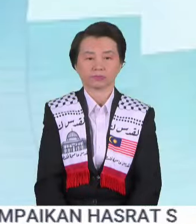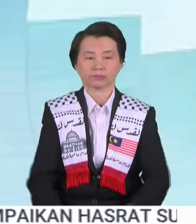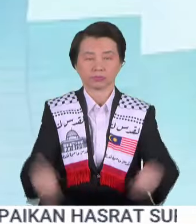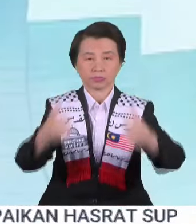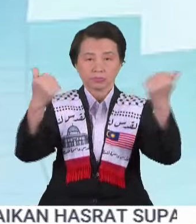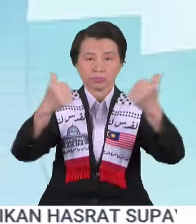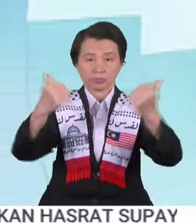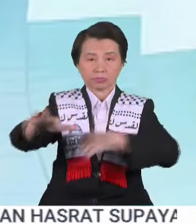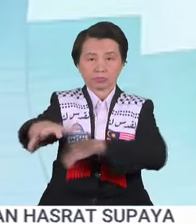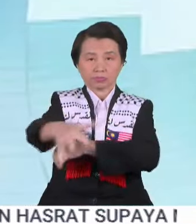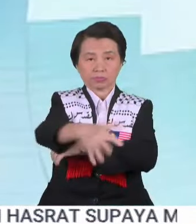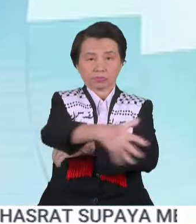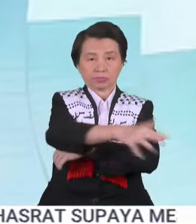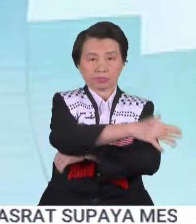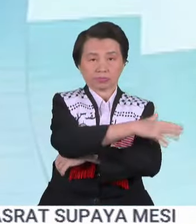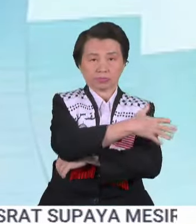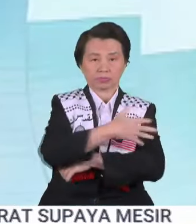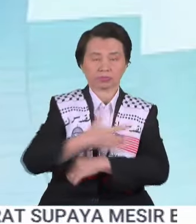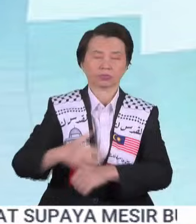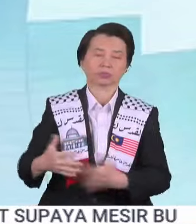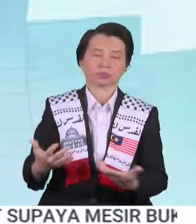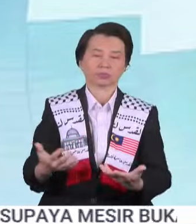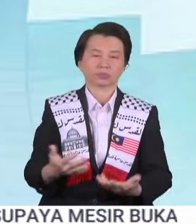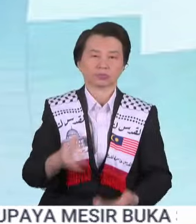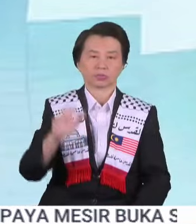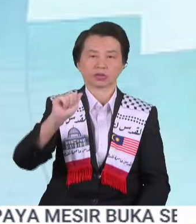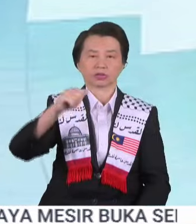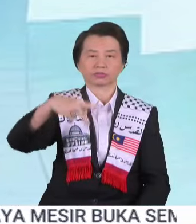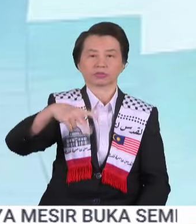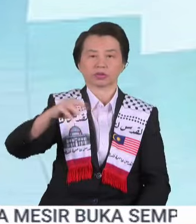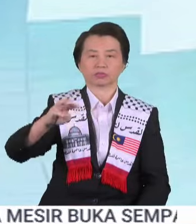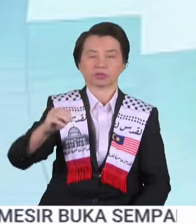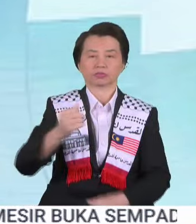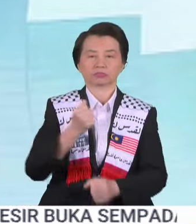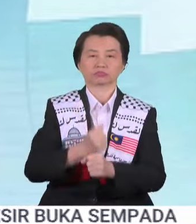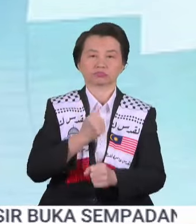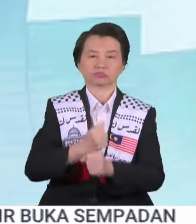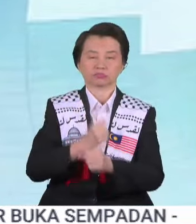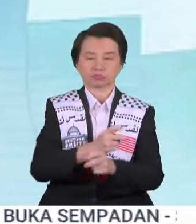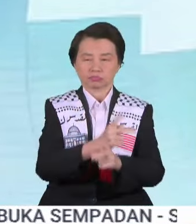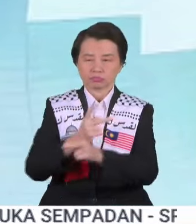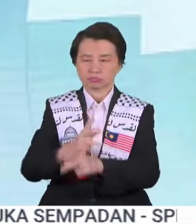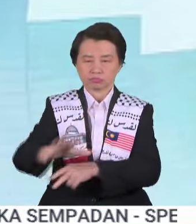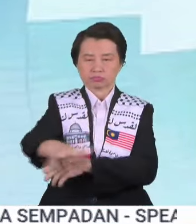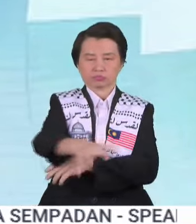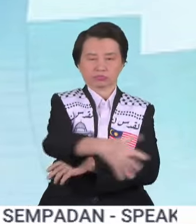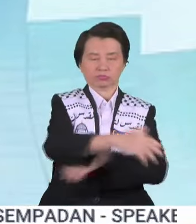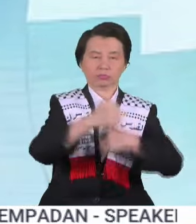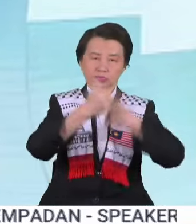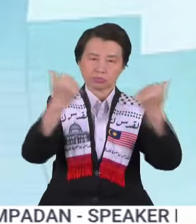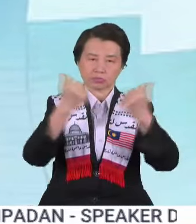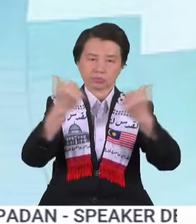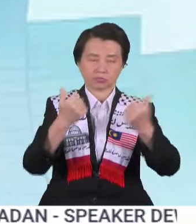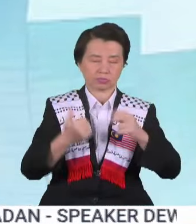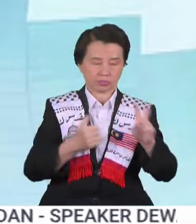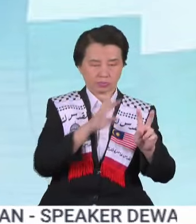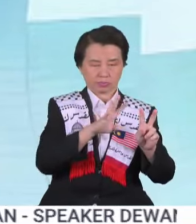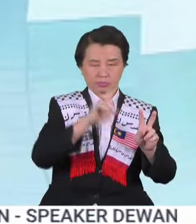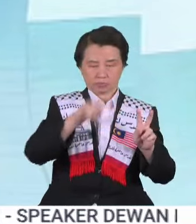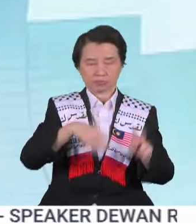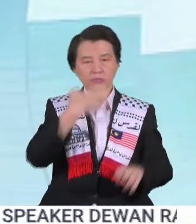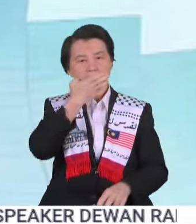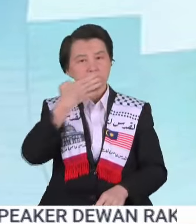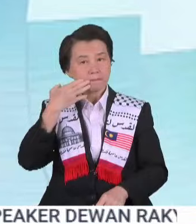Beraya di lautan, anggota Agensi Penguatkuasaan Maritim Malaysia yang bertugas menjaga perairan negara berlayar sejak 24 Ramadan